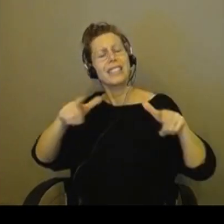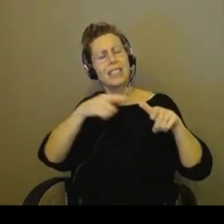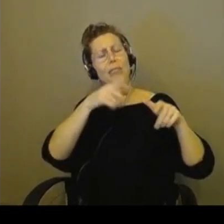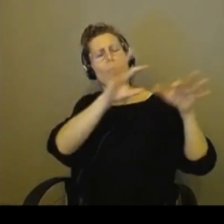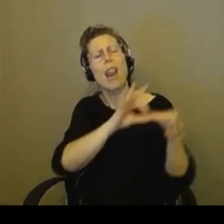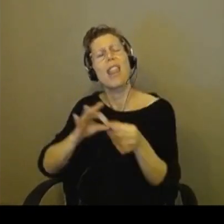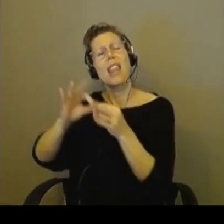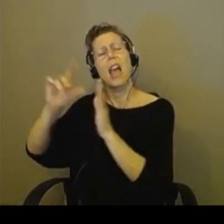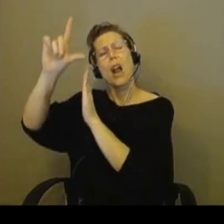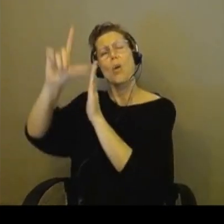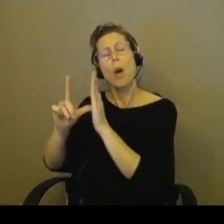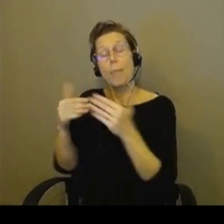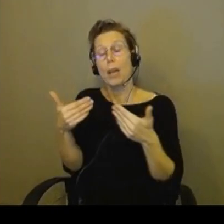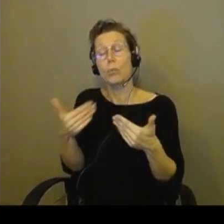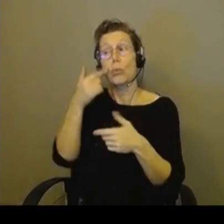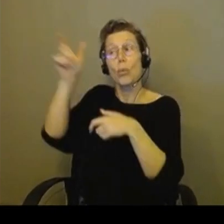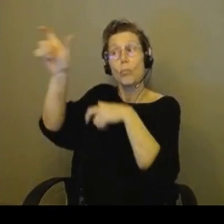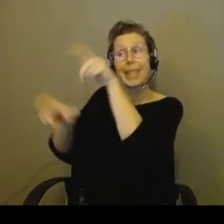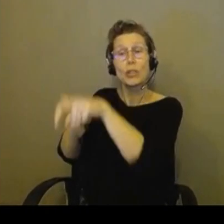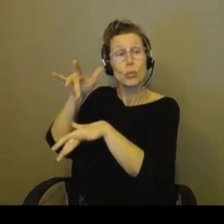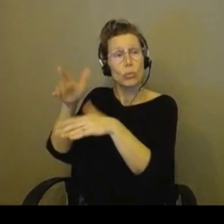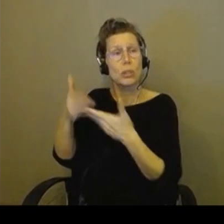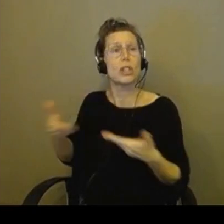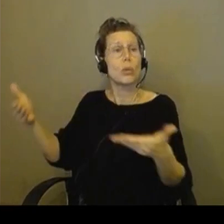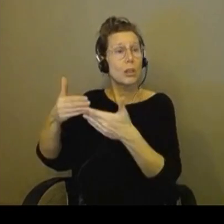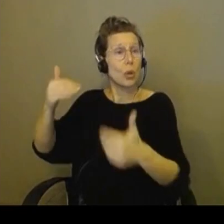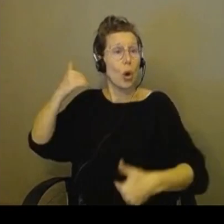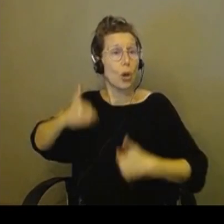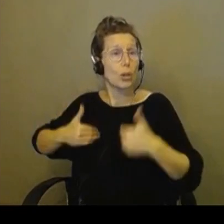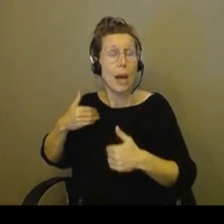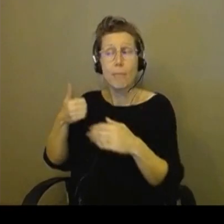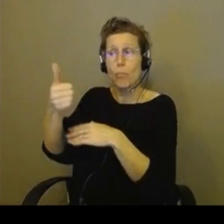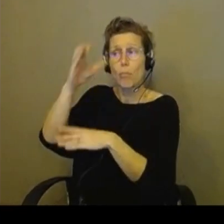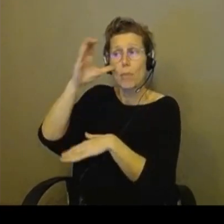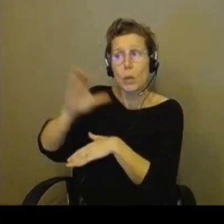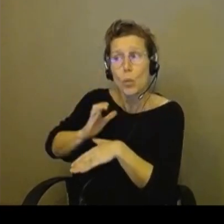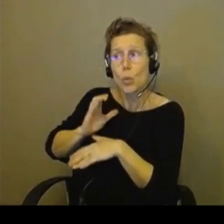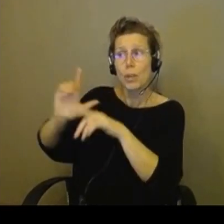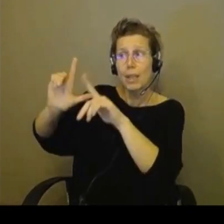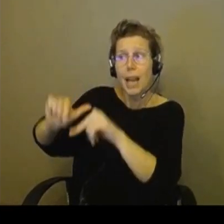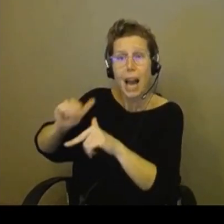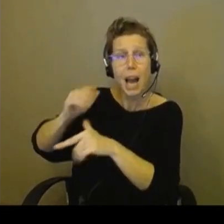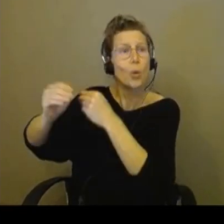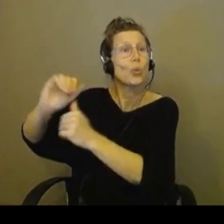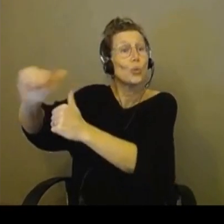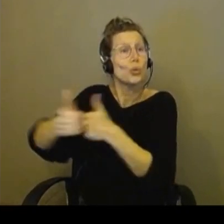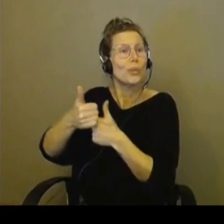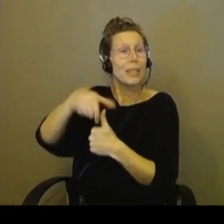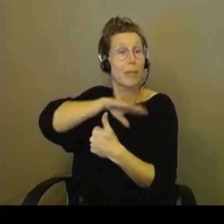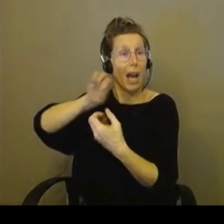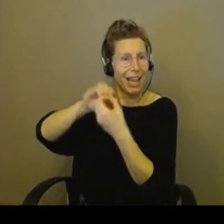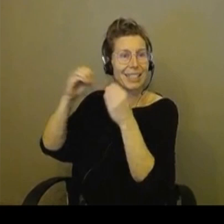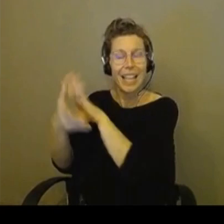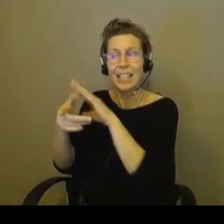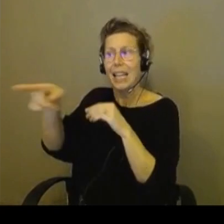de handicap qui nous écoutent, qui sont présentes ou qui nous suivent en ligne, se disent ok, l'accessibilité, la réglementation,